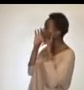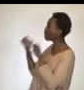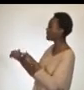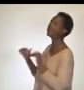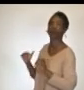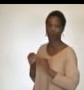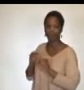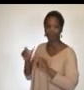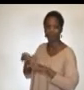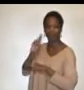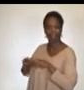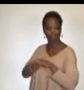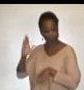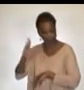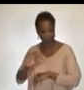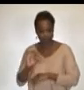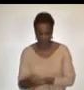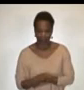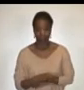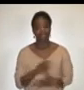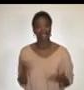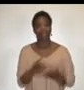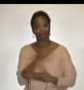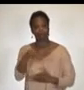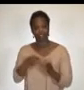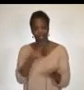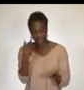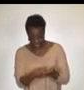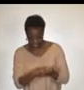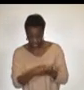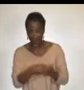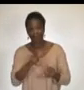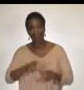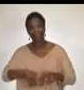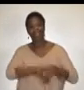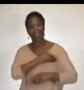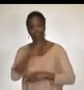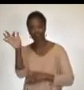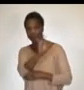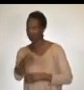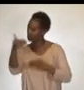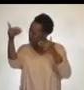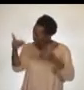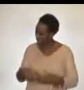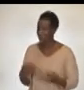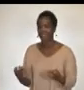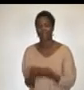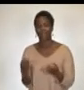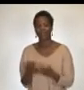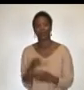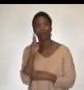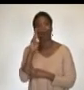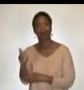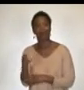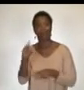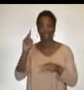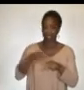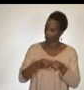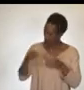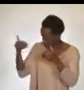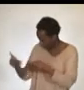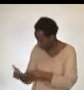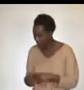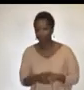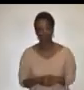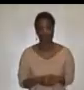nécessaires, arrêter les projets de rachat d'agences en France, il y avait encore des projets quand même de racheter Roubaix et Boulogne, mis en vente